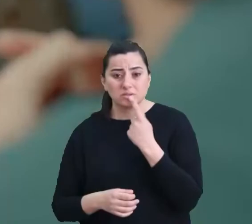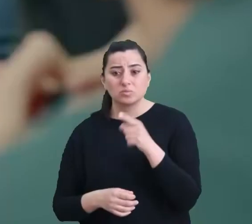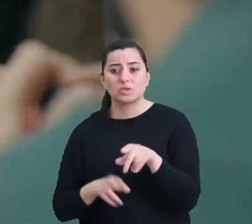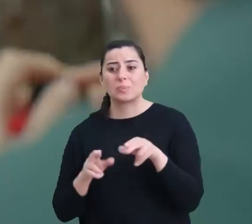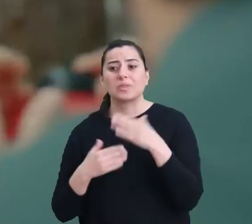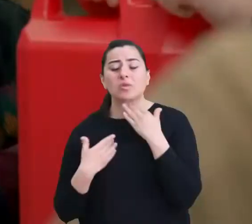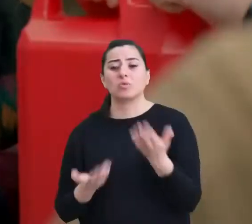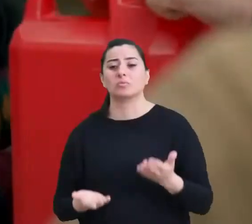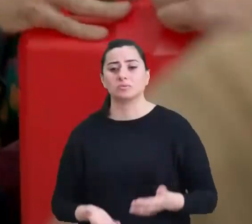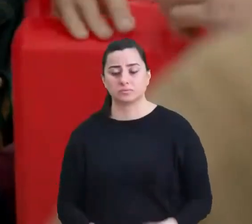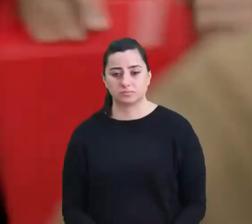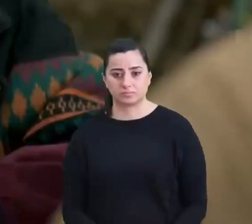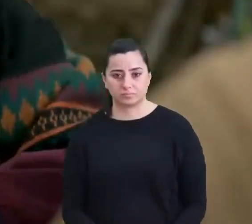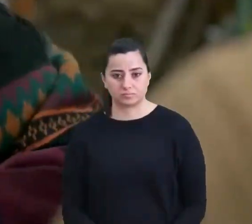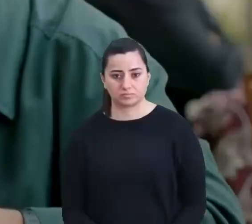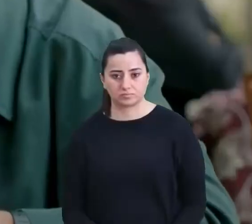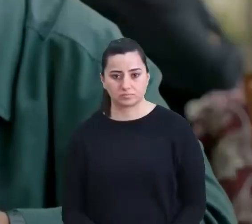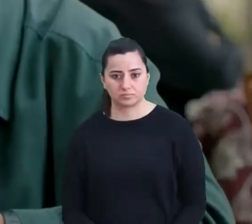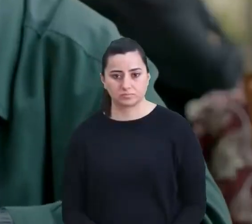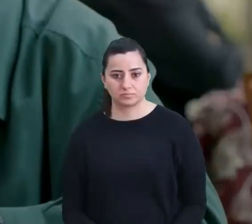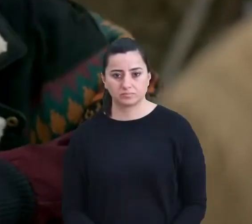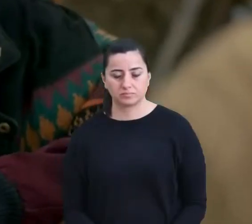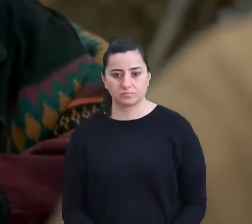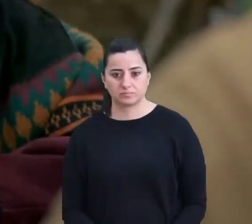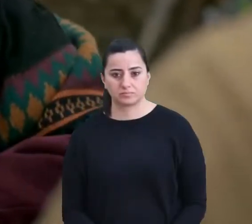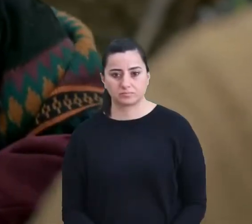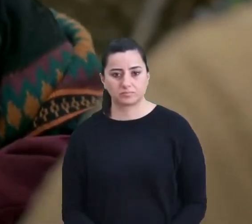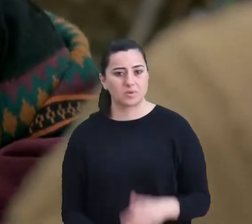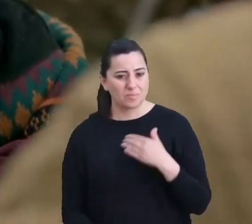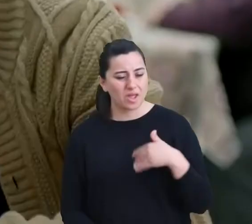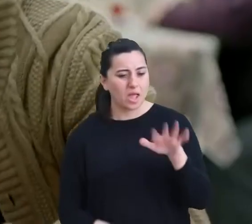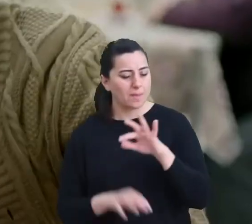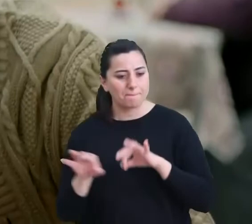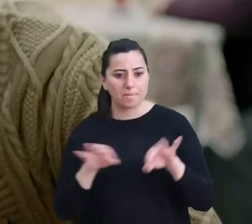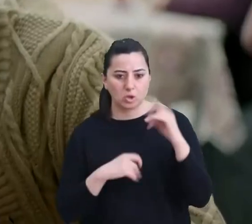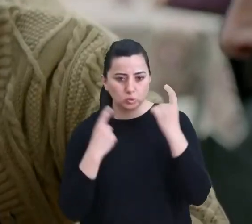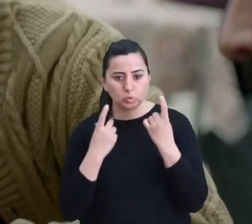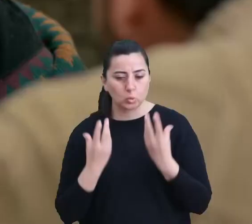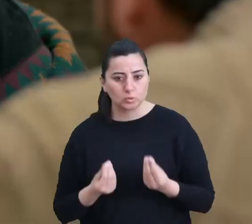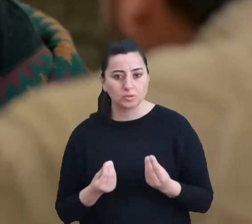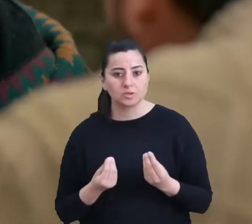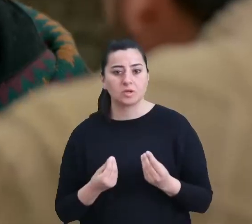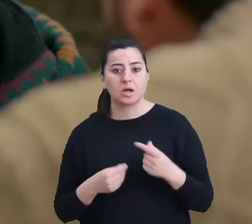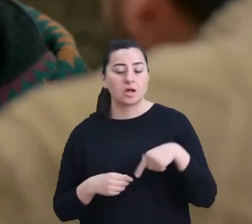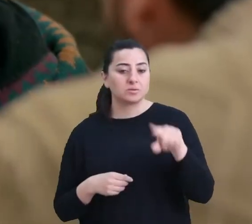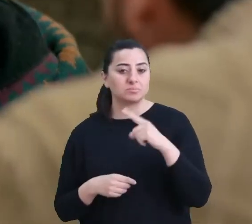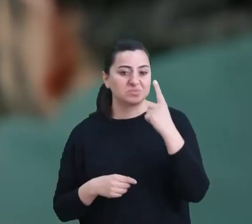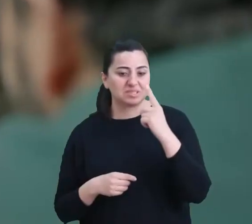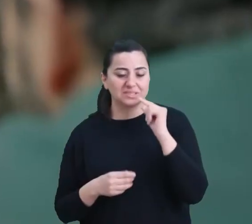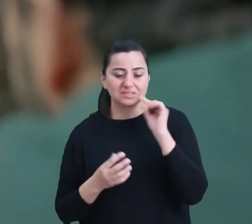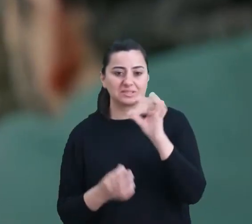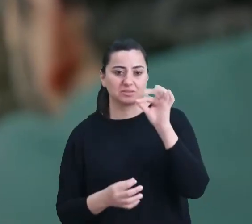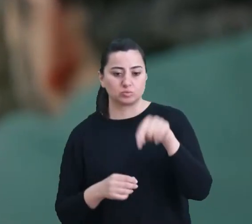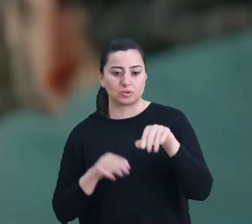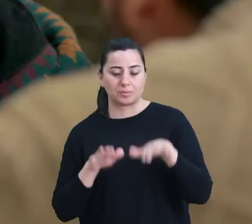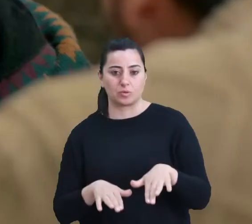bunu kastetmemiştim vallahi. Elinden çekip yere koydu. Ben her şeyi düşündüm. Aramı aramızdan bir kişi burada